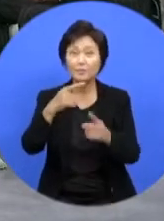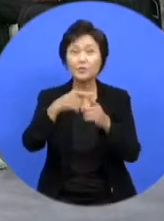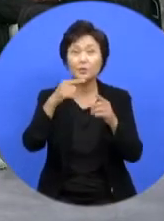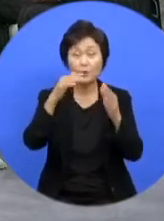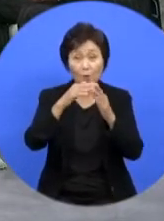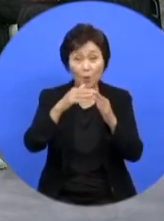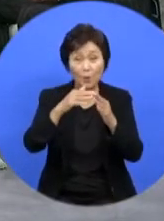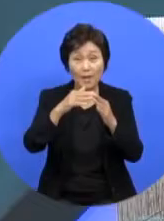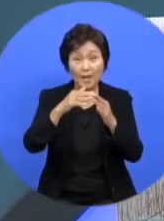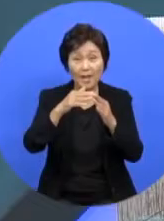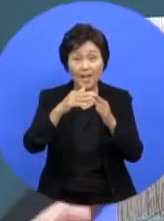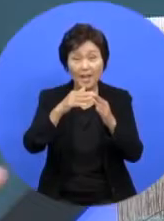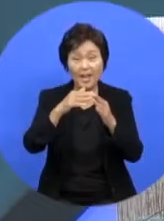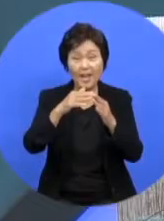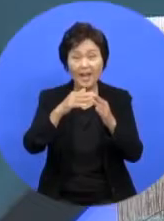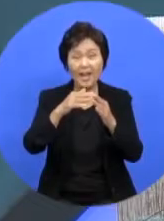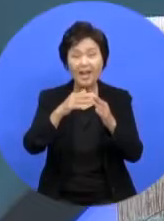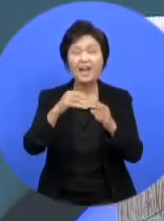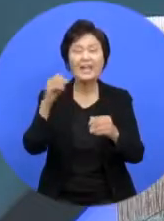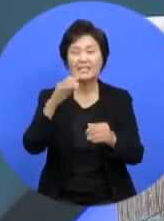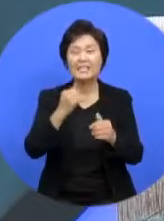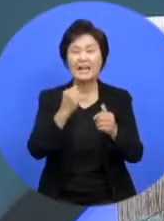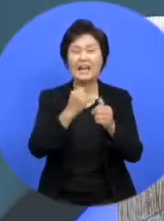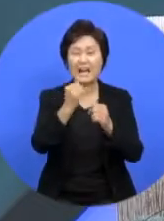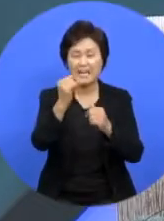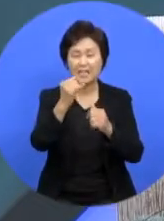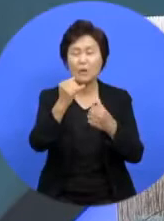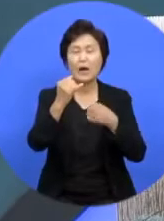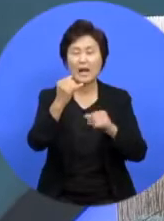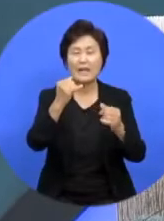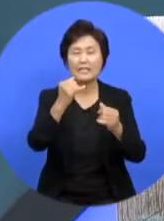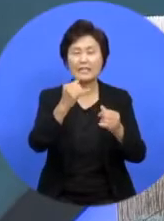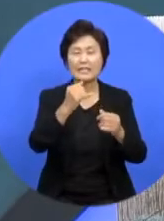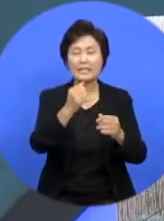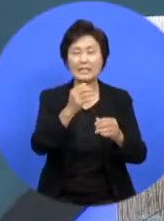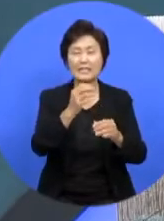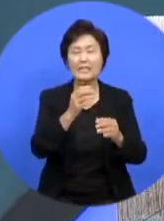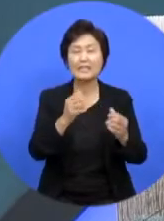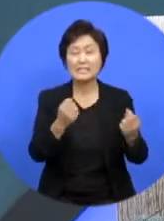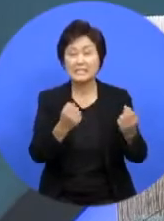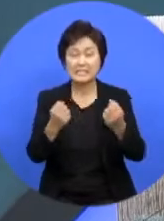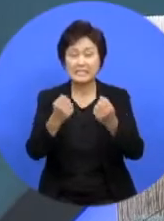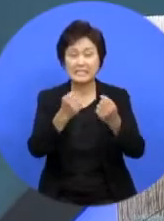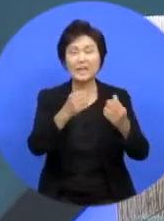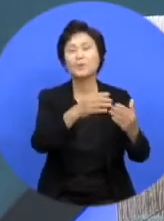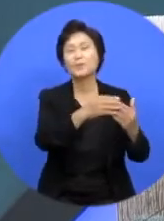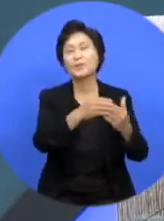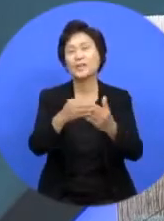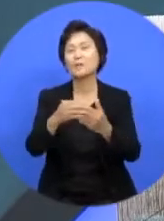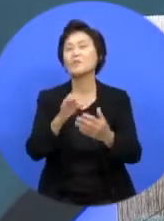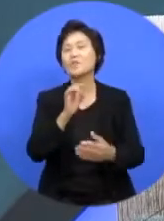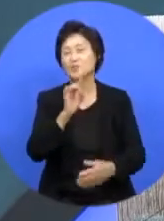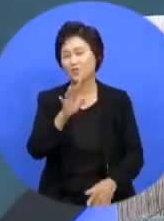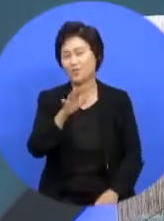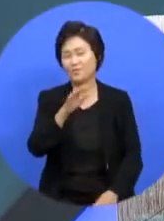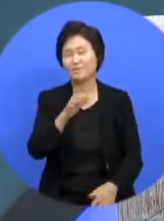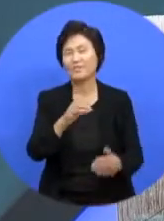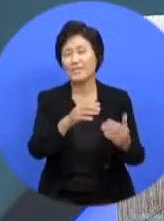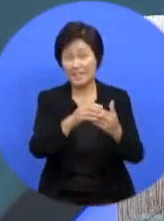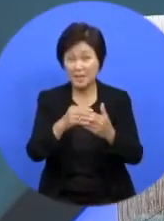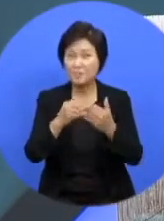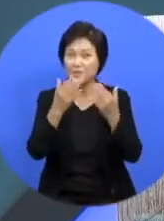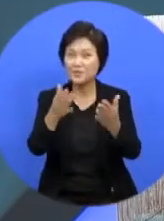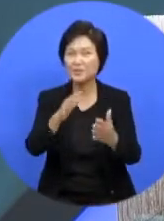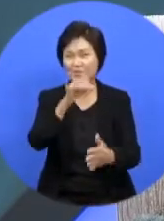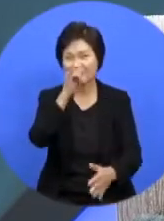있고 드라이버 예, 그 오는 길에 시간이 맞으면 데리고 올 때도 있는데 들어가지는 않으시고 예, 가보진 못했어요. 아 그래요? 드라이버